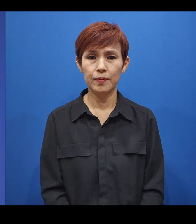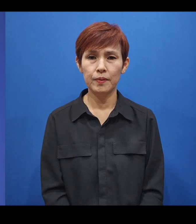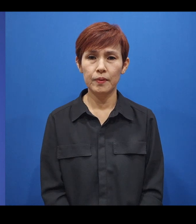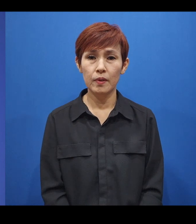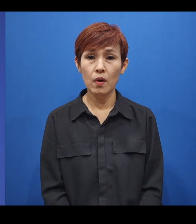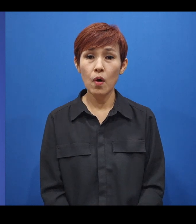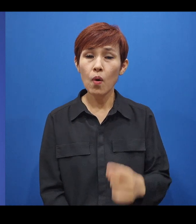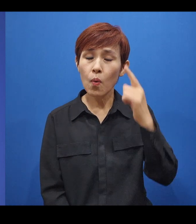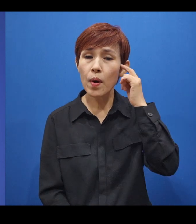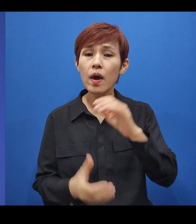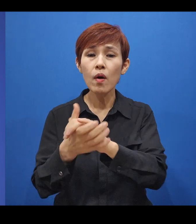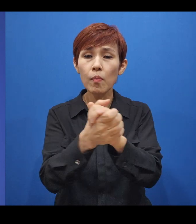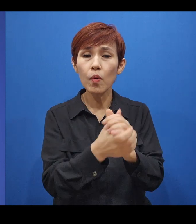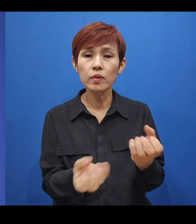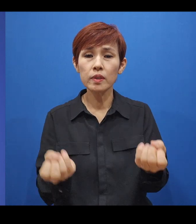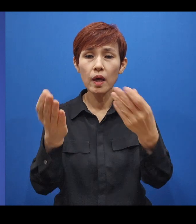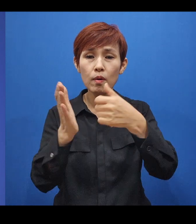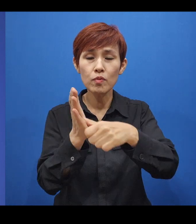왜 화목제물일까요?